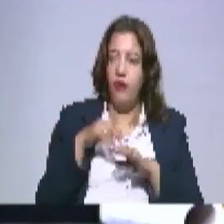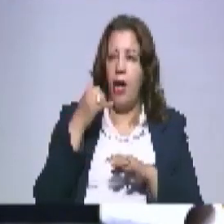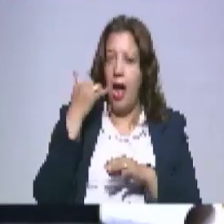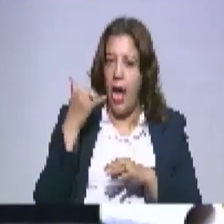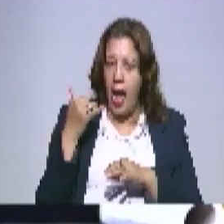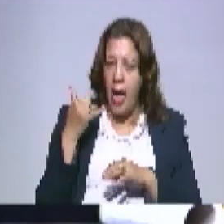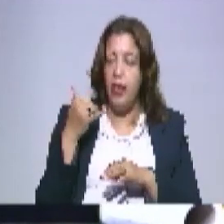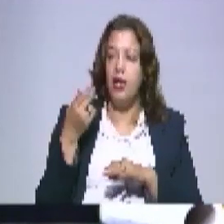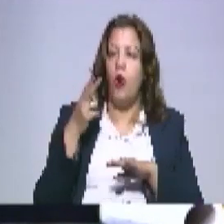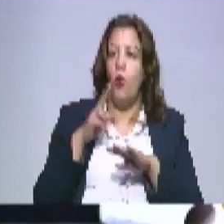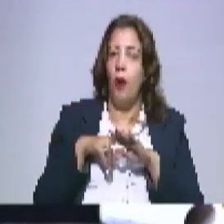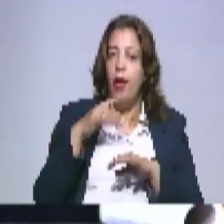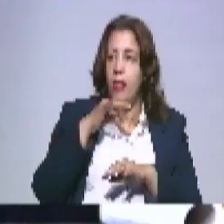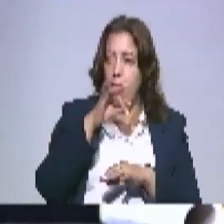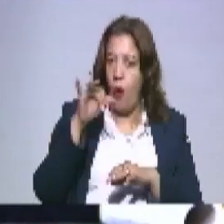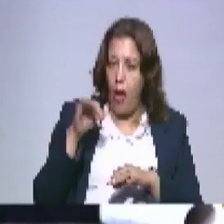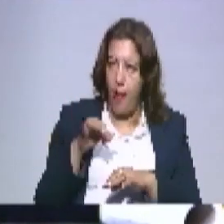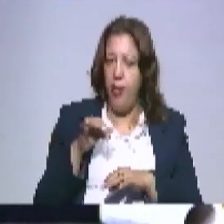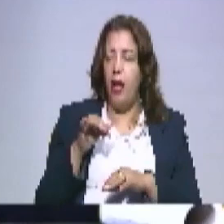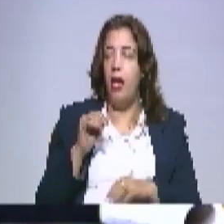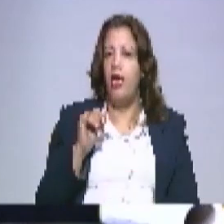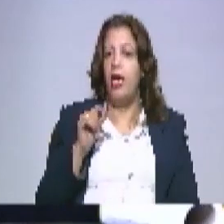توابل، حطينا